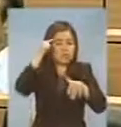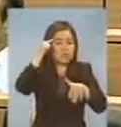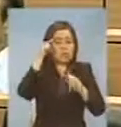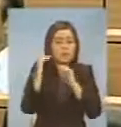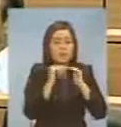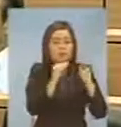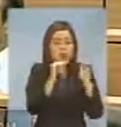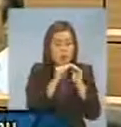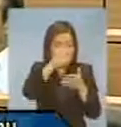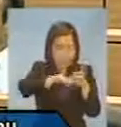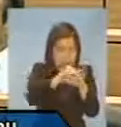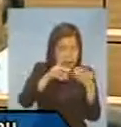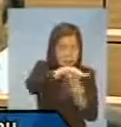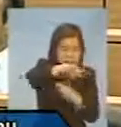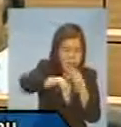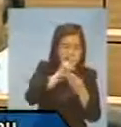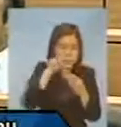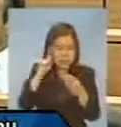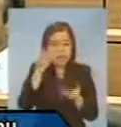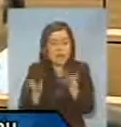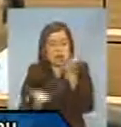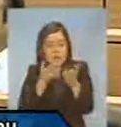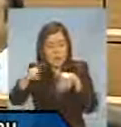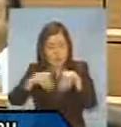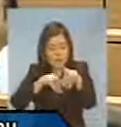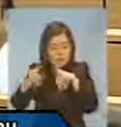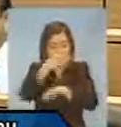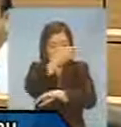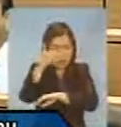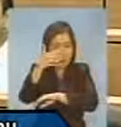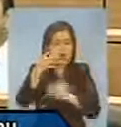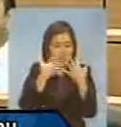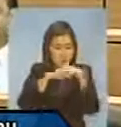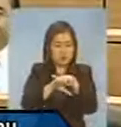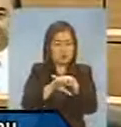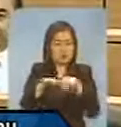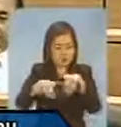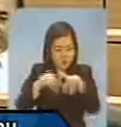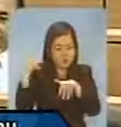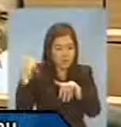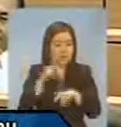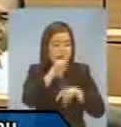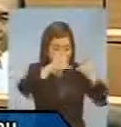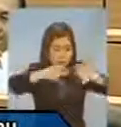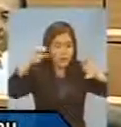ณพันศักดิ์นั้นท่านสว.ไพบูลย์นิติตะวันเป็นคนที่ให้ข้อมูลนะฮะว่าเรื่อง